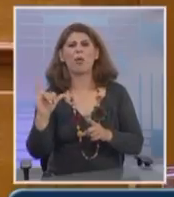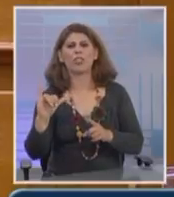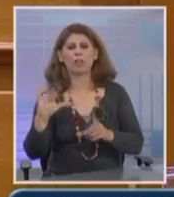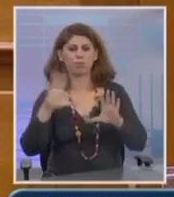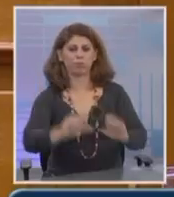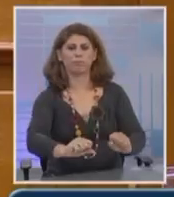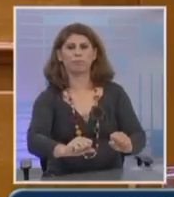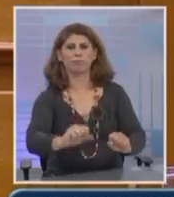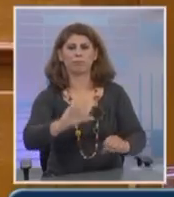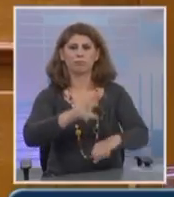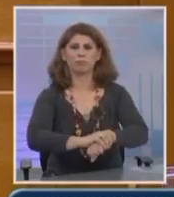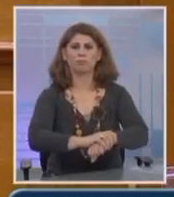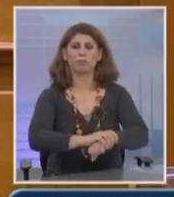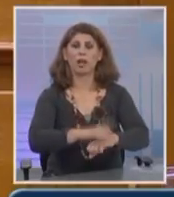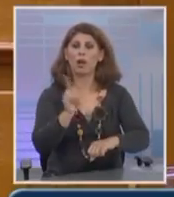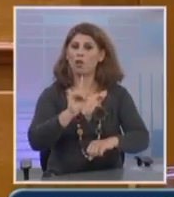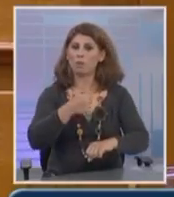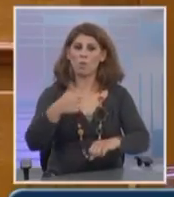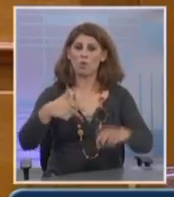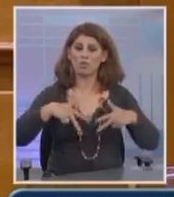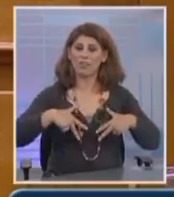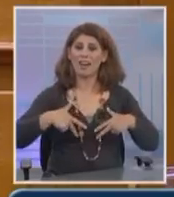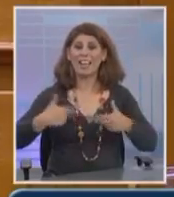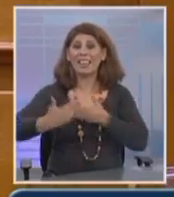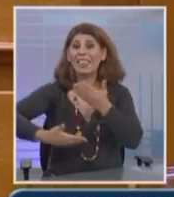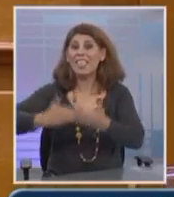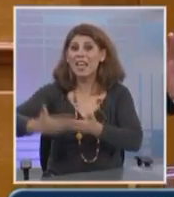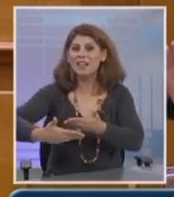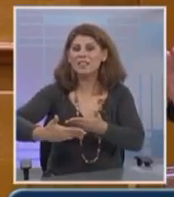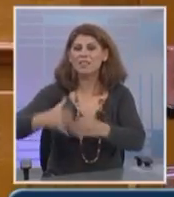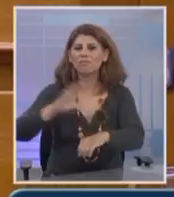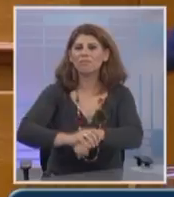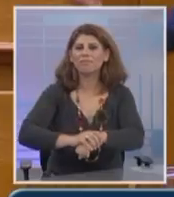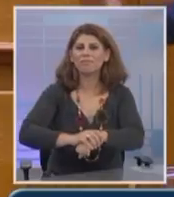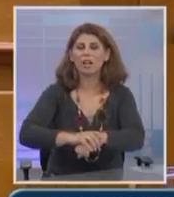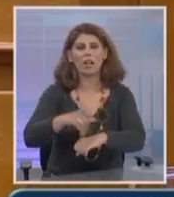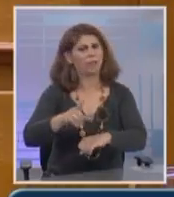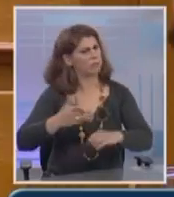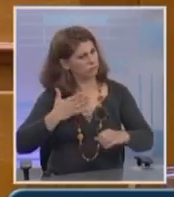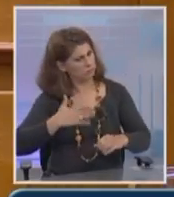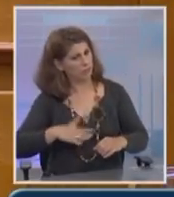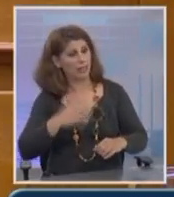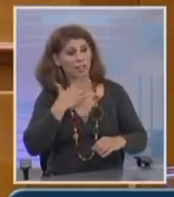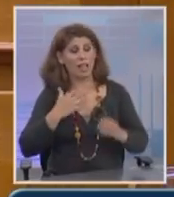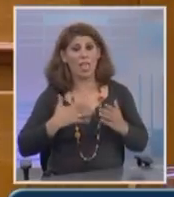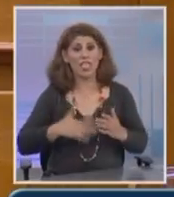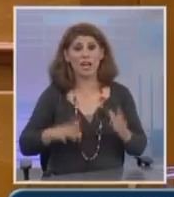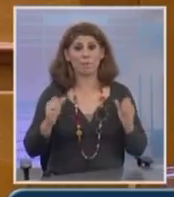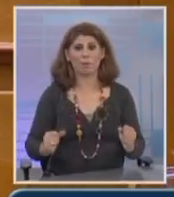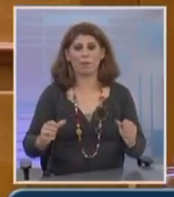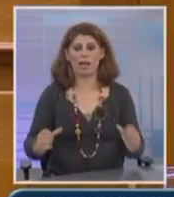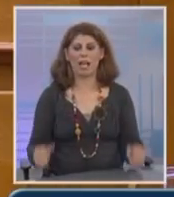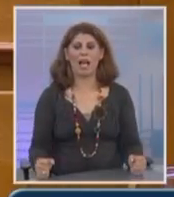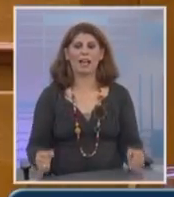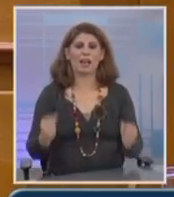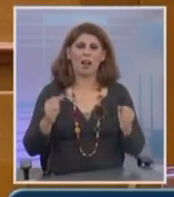επόμενες κυβερνήσεις, αλλά και τις επόμενες γενιές. Και εσείς το κάνατε πρόθυμα για να μείνετε όλοι σας στην καρέκλα. Είναι ντροπή σας,